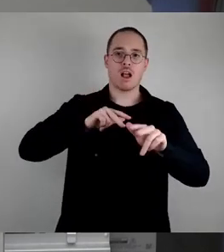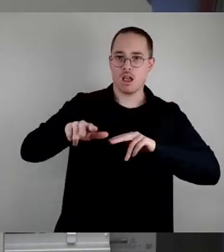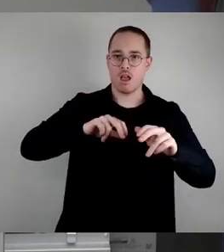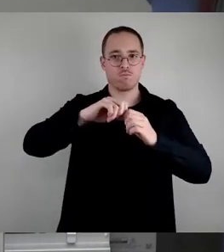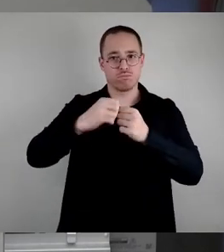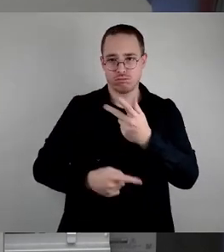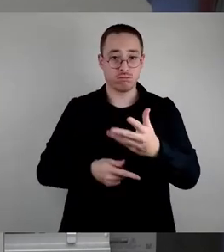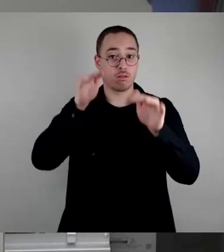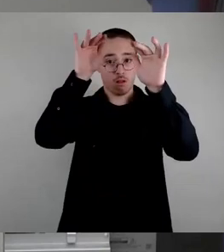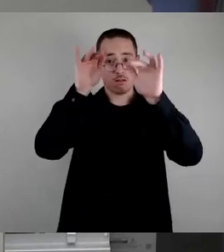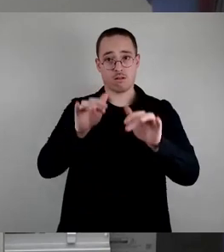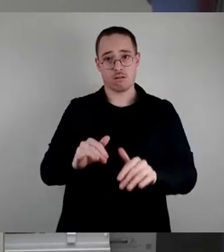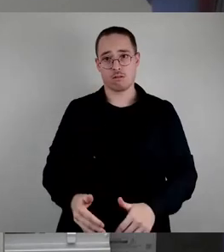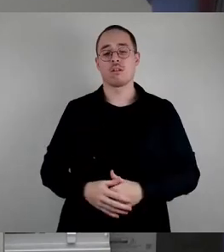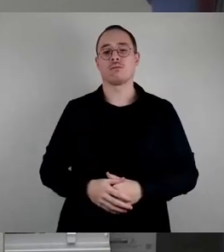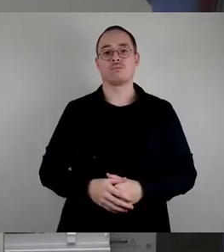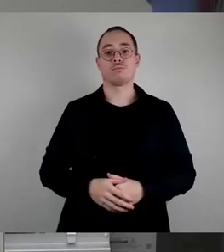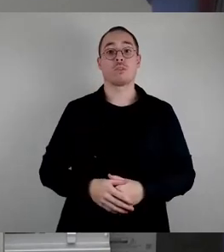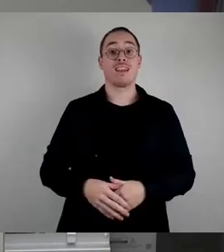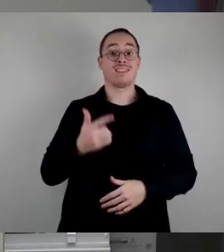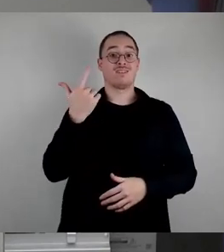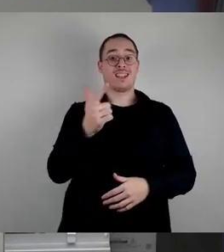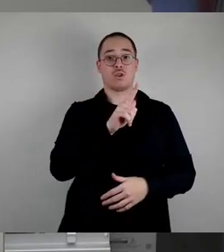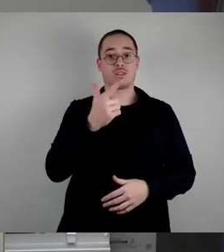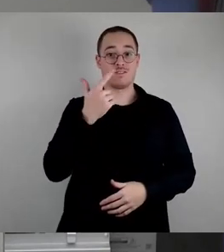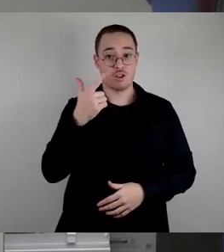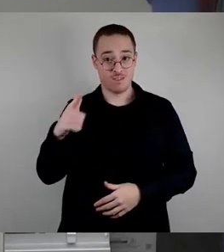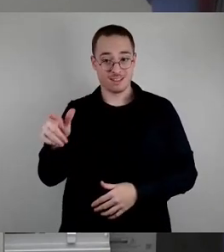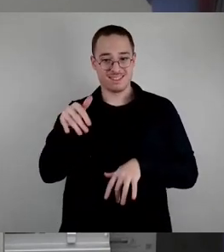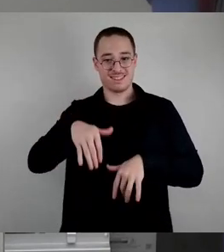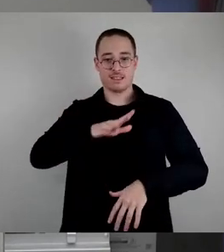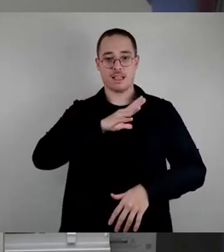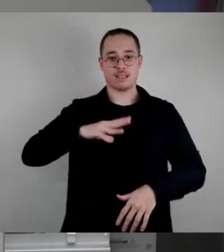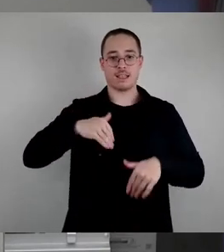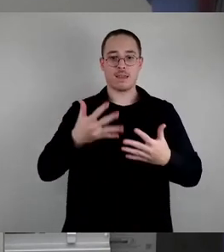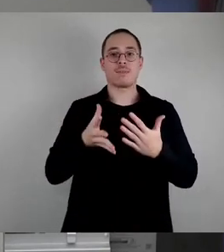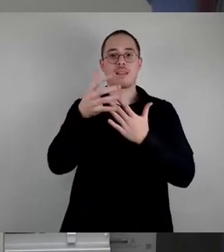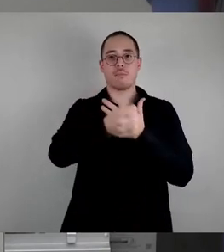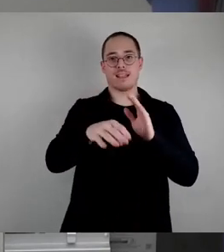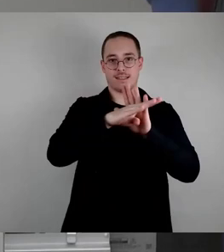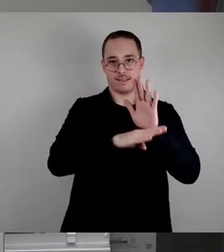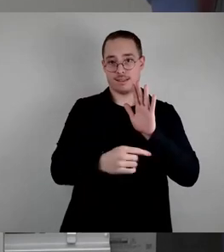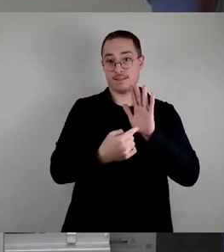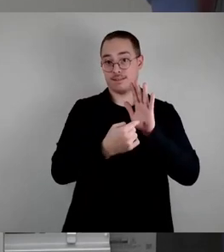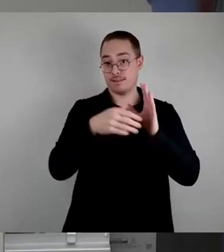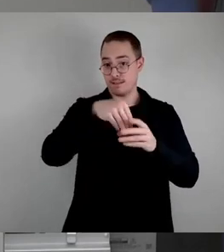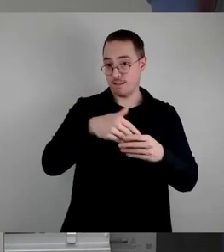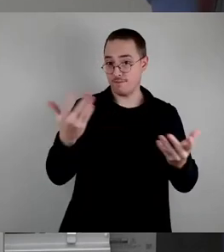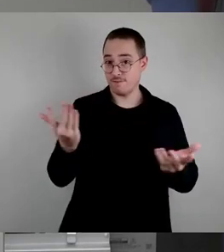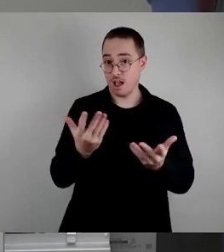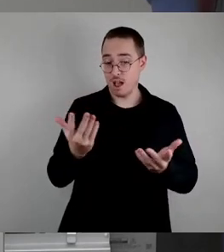ein Transparenzgesetz in Sachsen. Und das verpflichtet zunächst einmal von Gesetzes wegen alle staatlichen Stellen dazu,